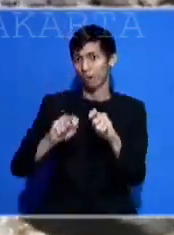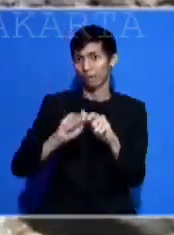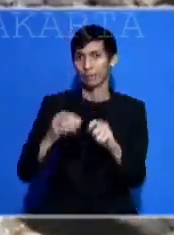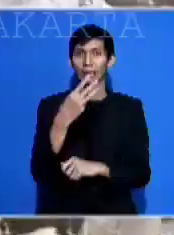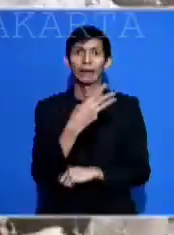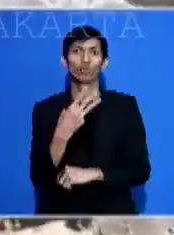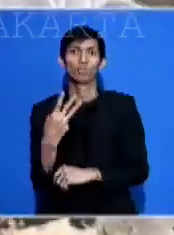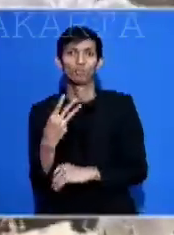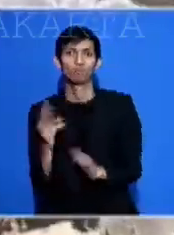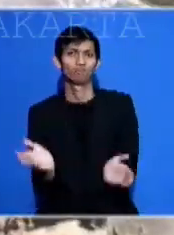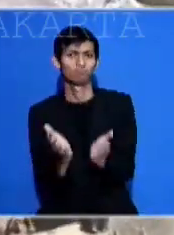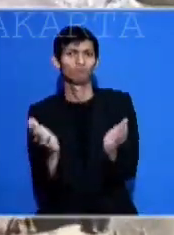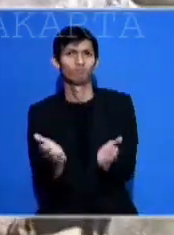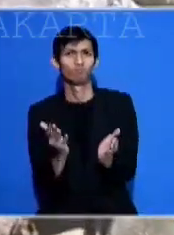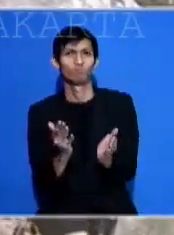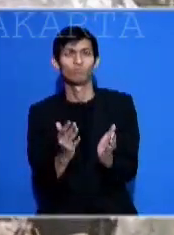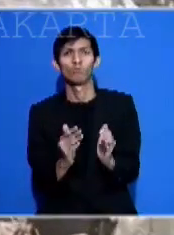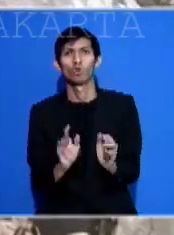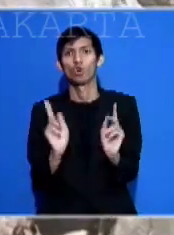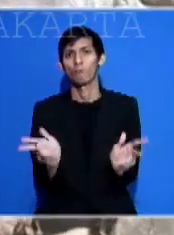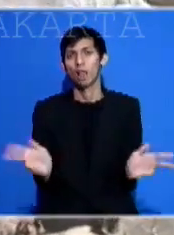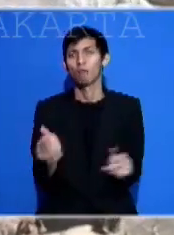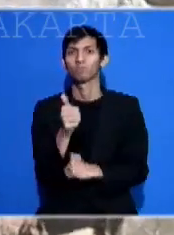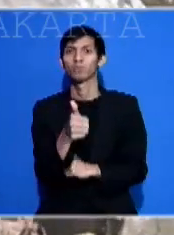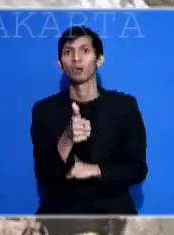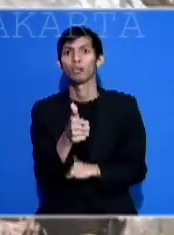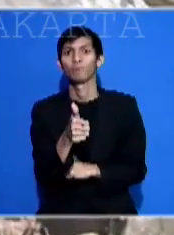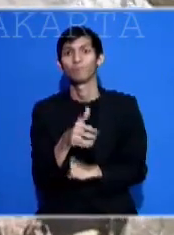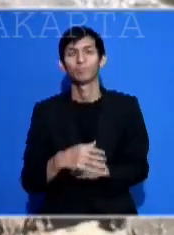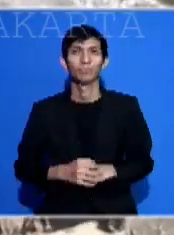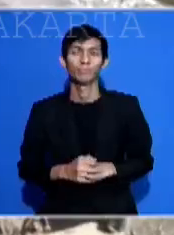masyarakat ing papan menika saya sae. Widianto lan Harif Yuda Asung Palapuran.